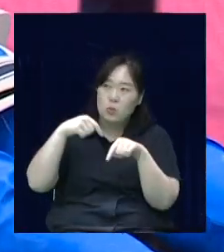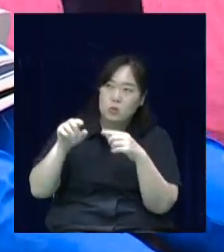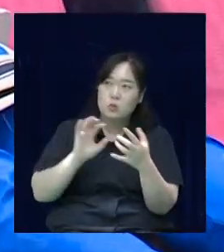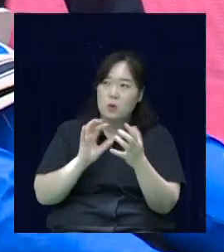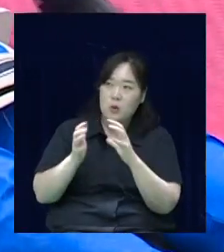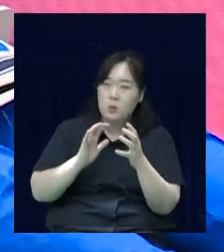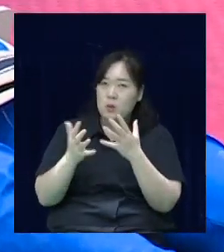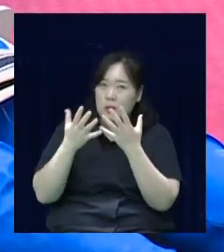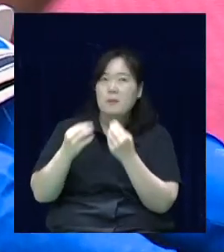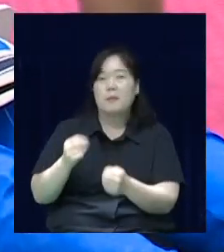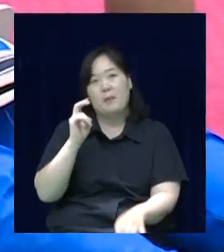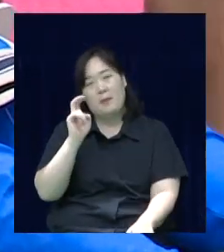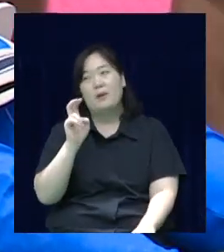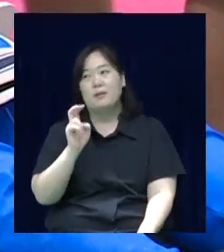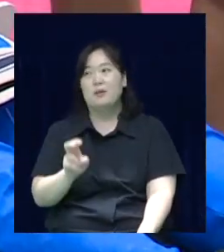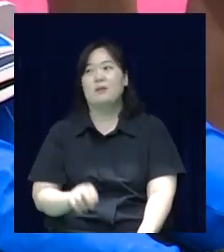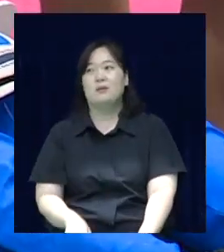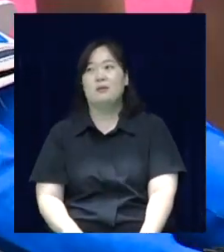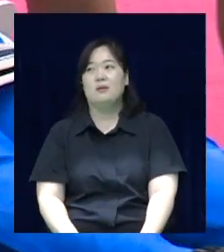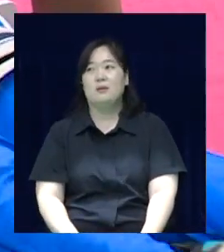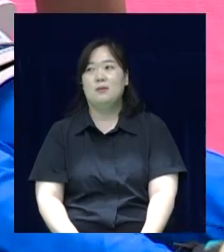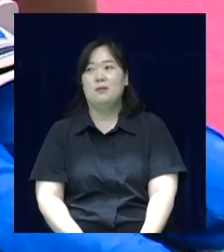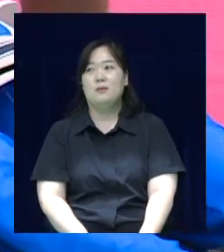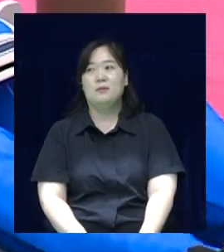않을까 생각되어집니다. 네.